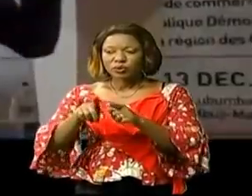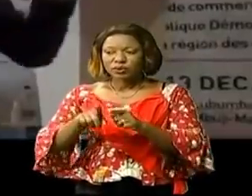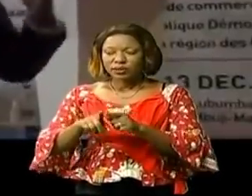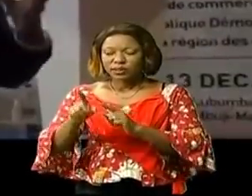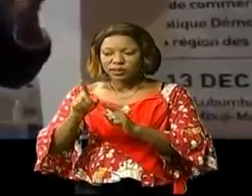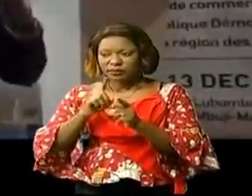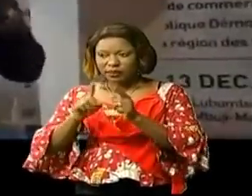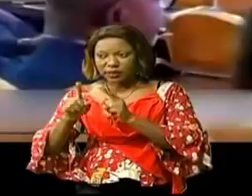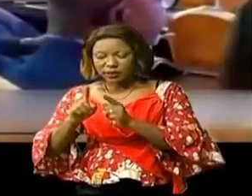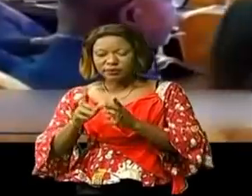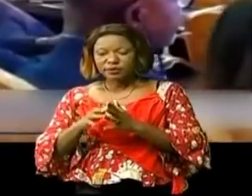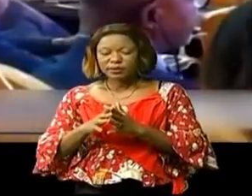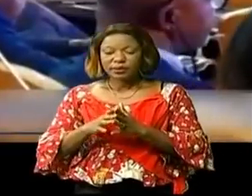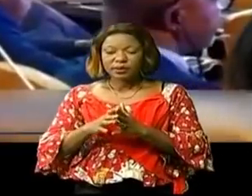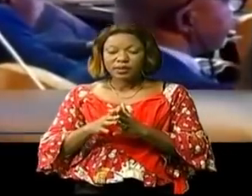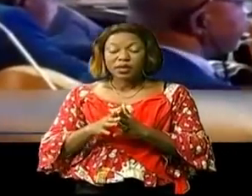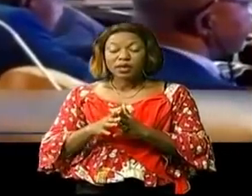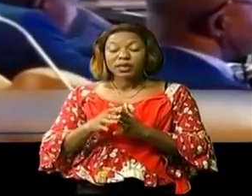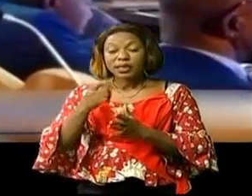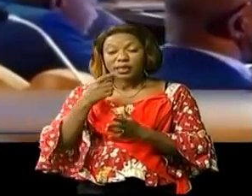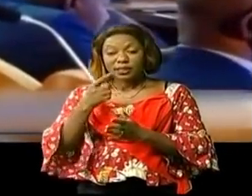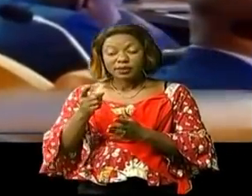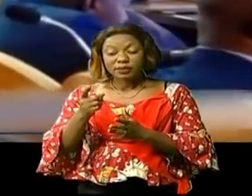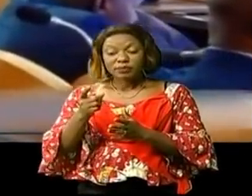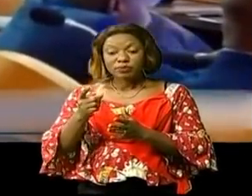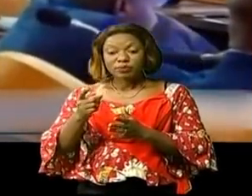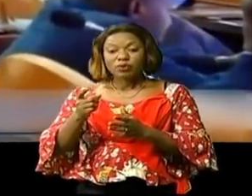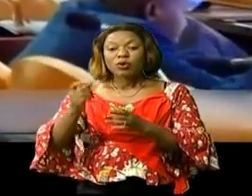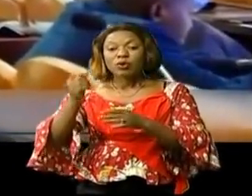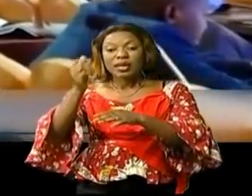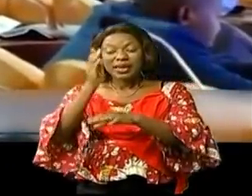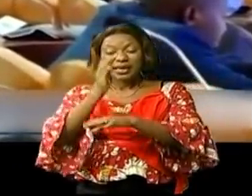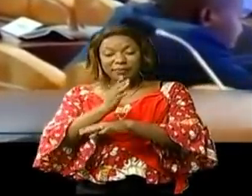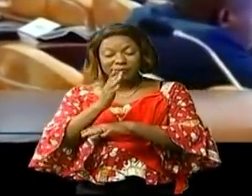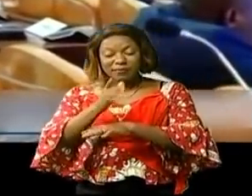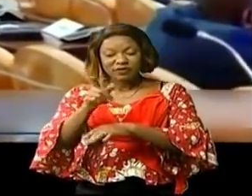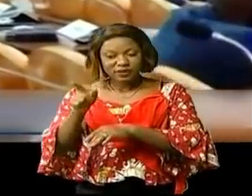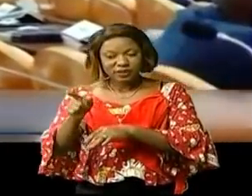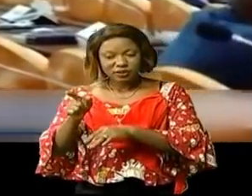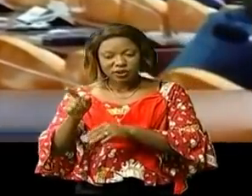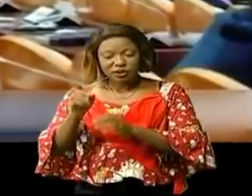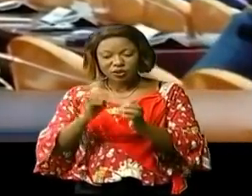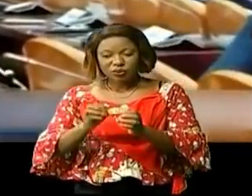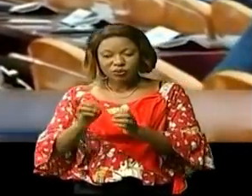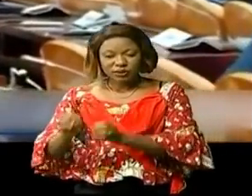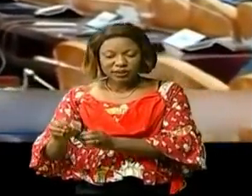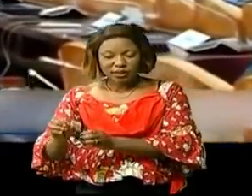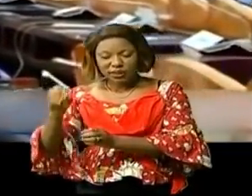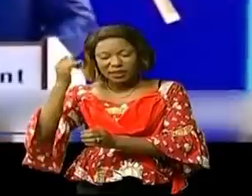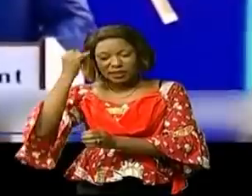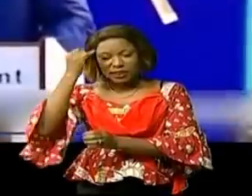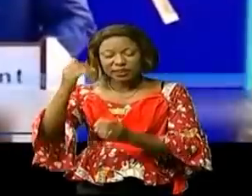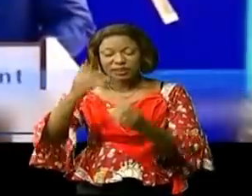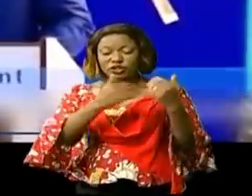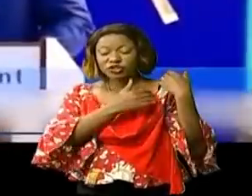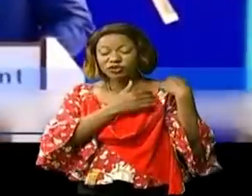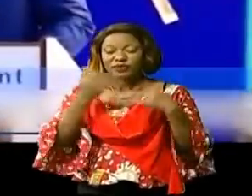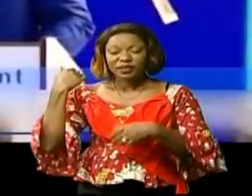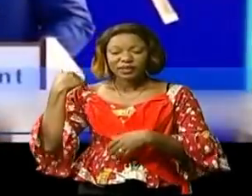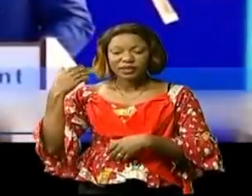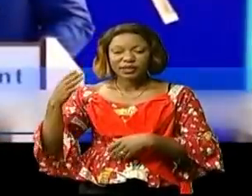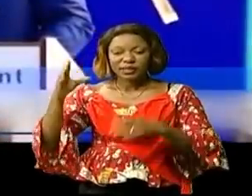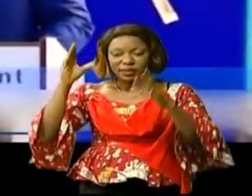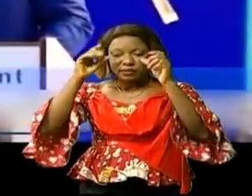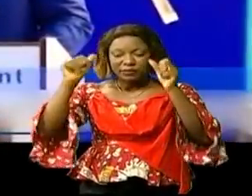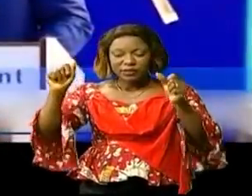pas manqué de saluer la tenue du grand forum DRC Afrique Business organisé à l'initiative du chef de l'État et président